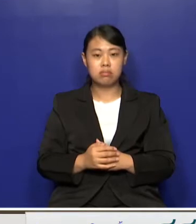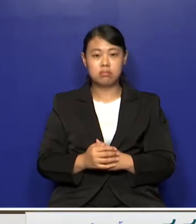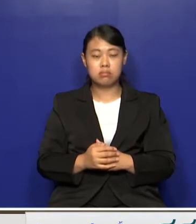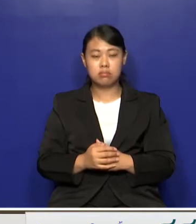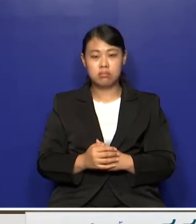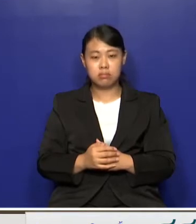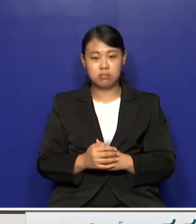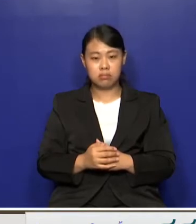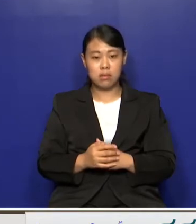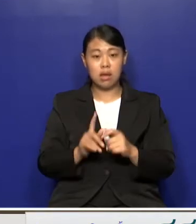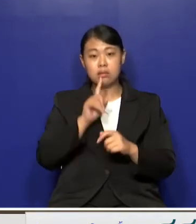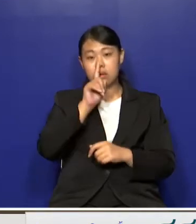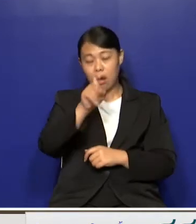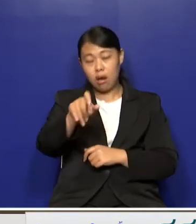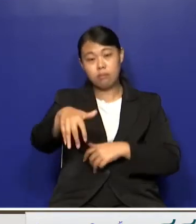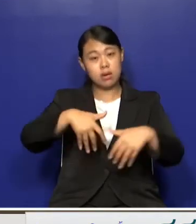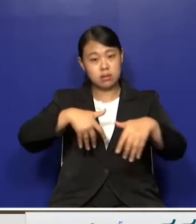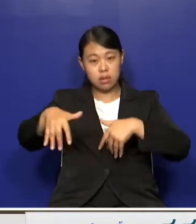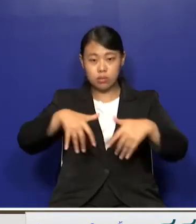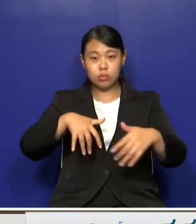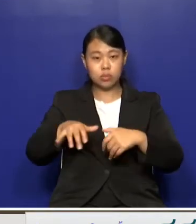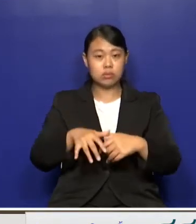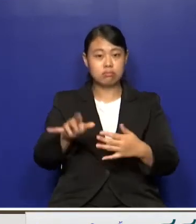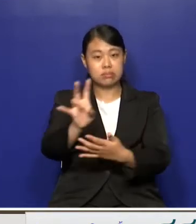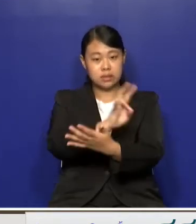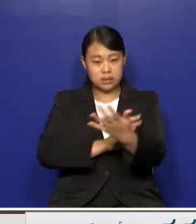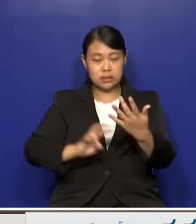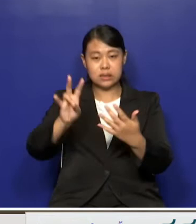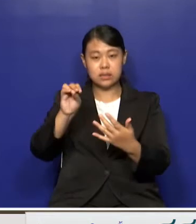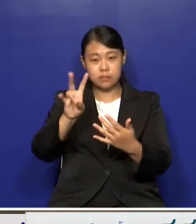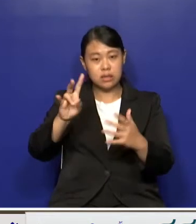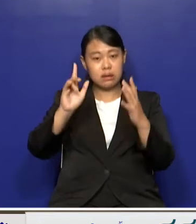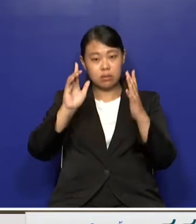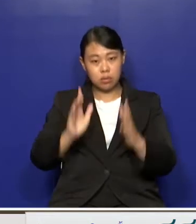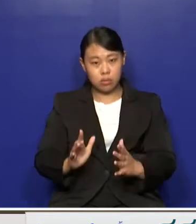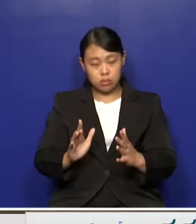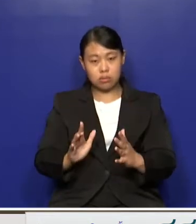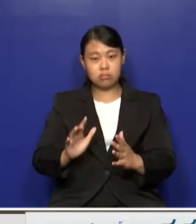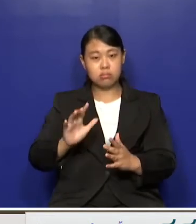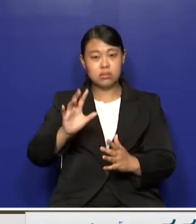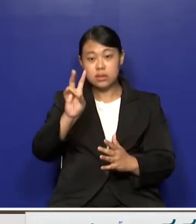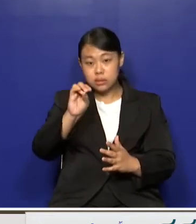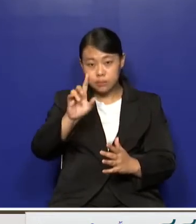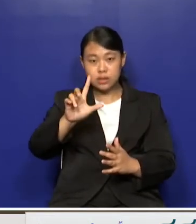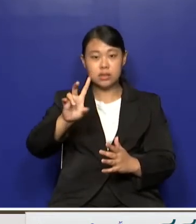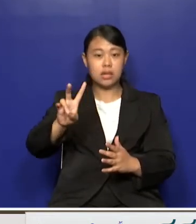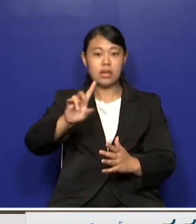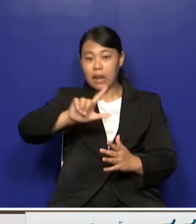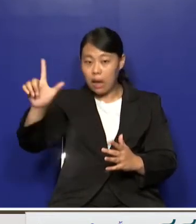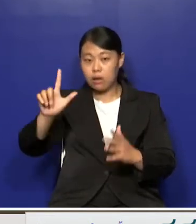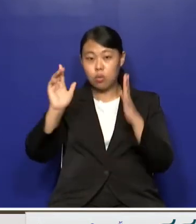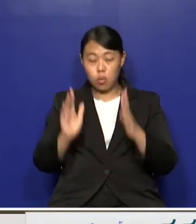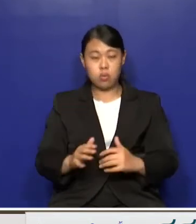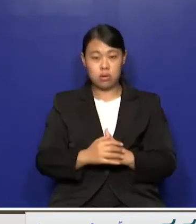ชาชนทั้งประเทศ 77 ลานคนหรอไม่ว่าในการไปกู้นี่ยืมสินเข้ามานั้นเี่ย